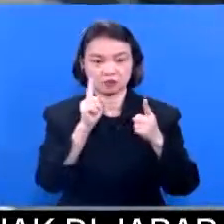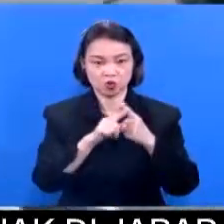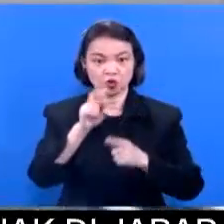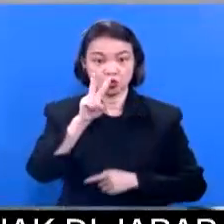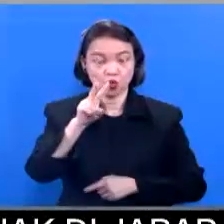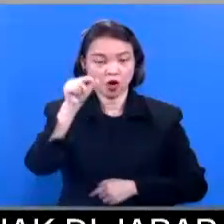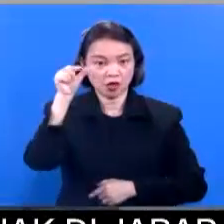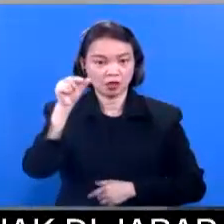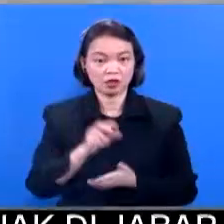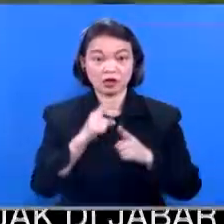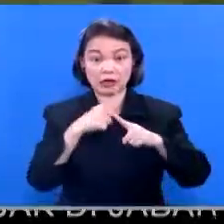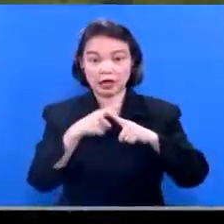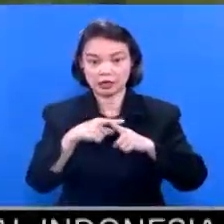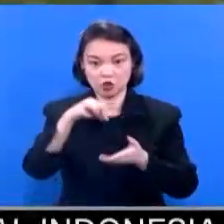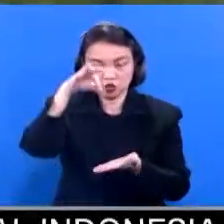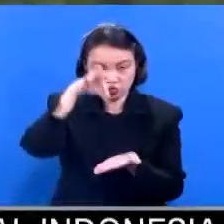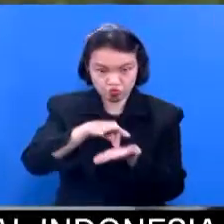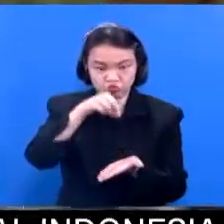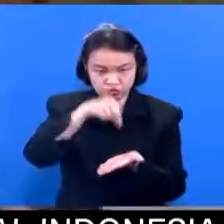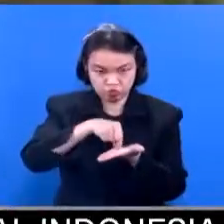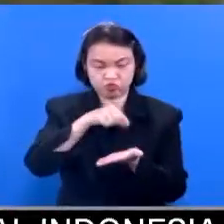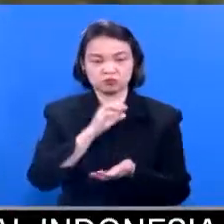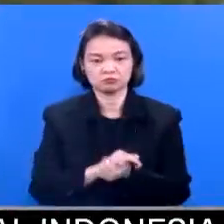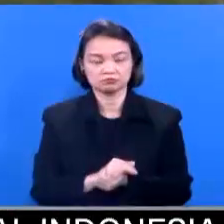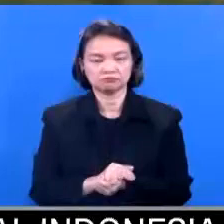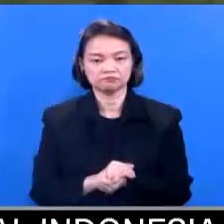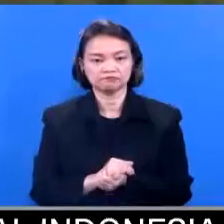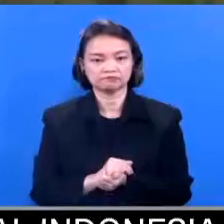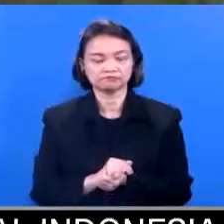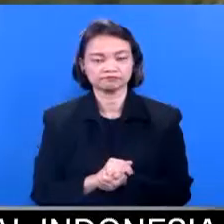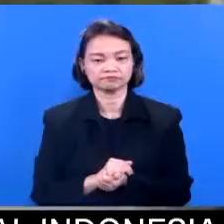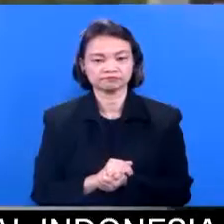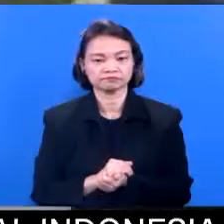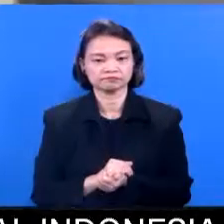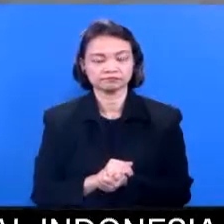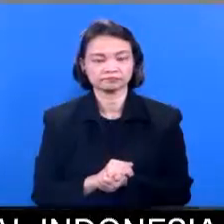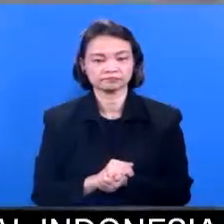dua kali pemungutan suara ulang. RSI Erlangga, Medan, Sumatera Utara.